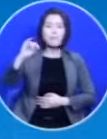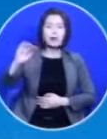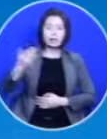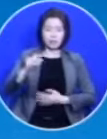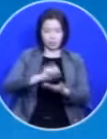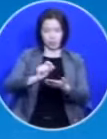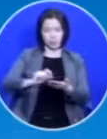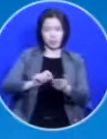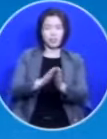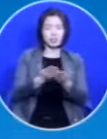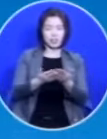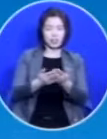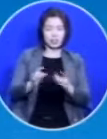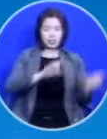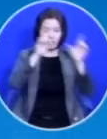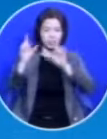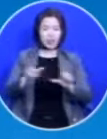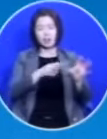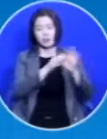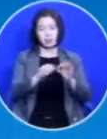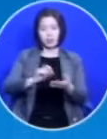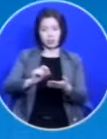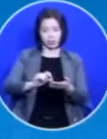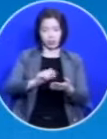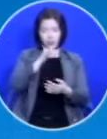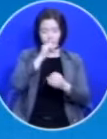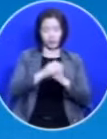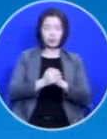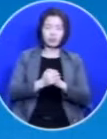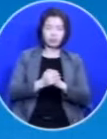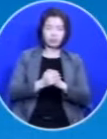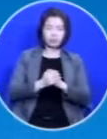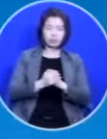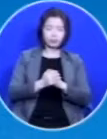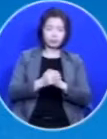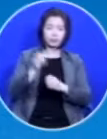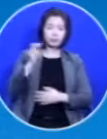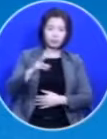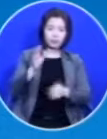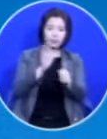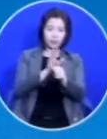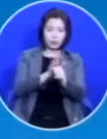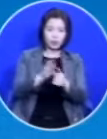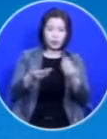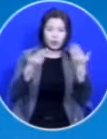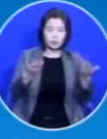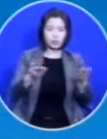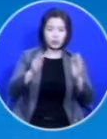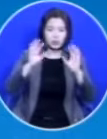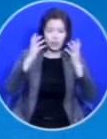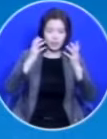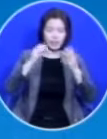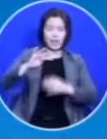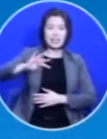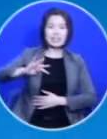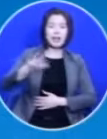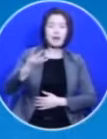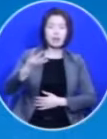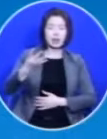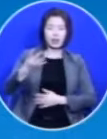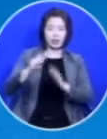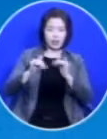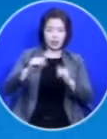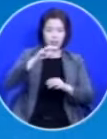그렇게 살면서 쓰고 있는 거예요 그리고 도와주는 아이가 400명 아이가 됩니다 그